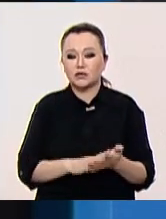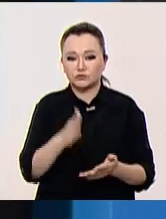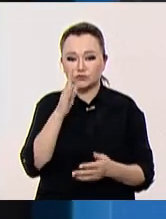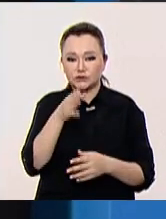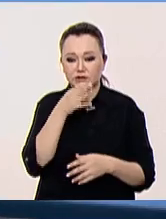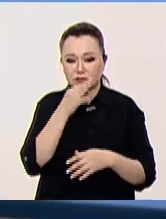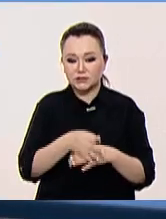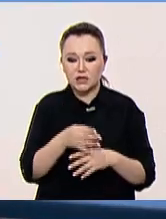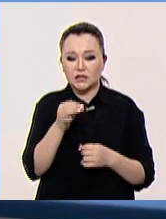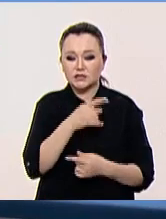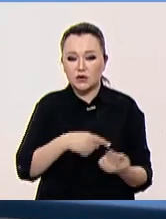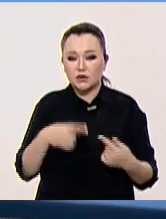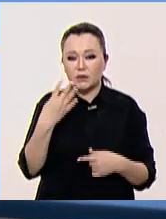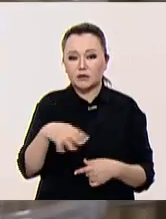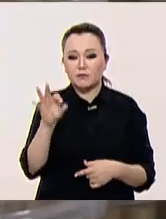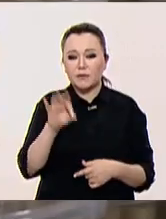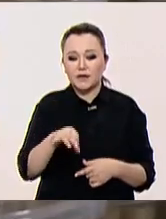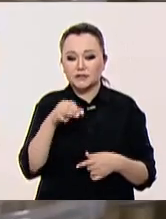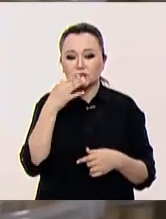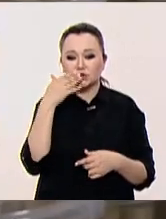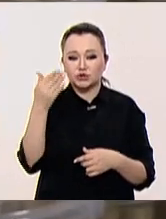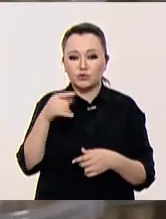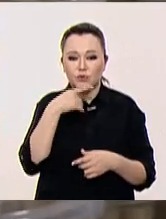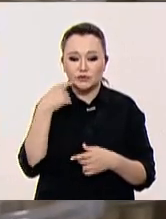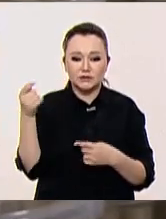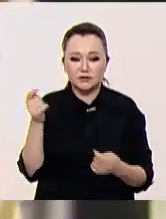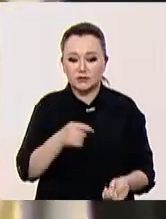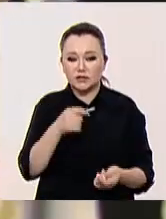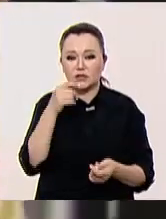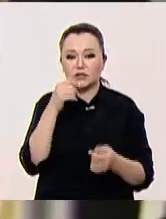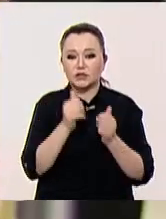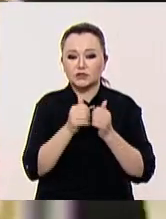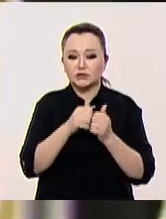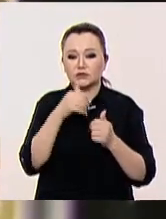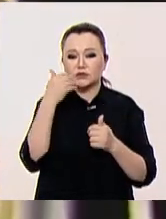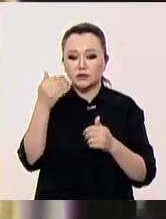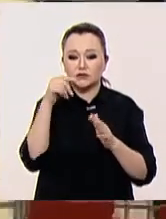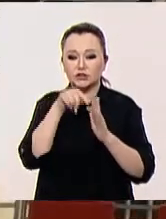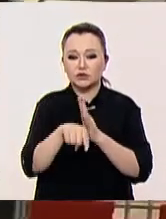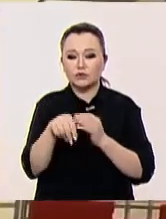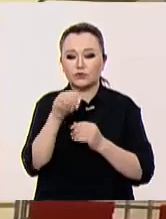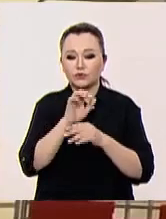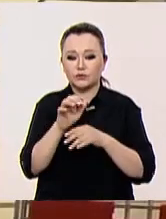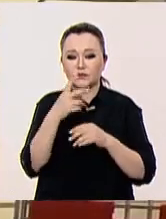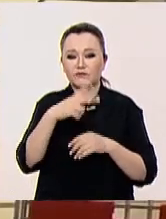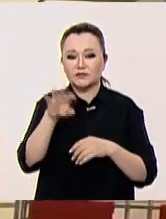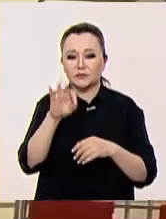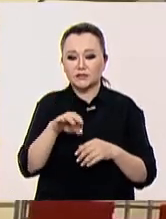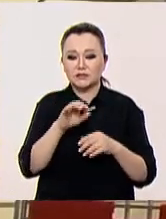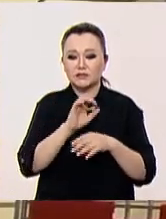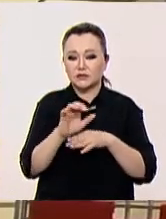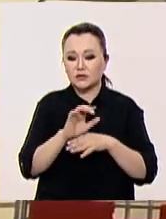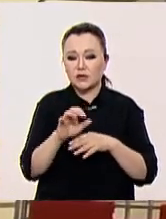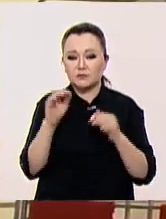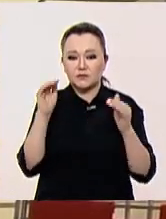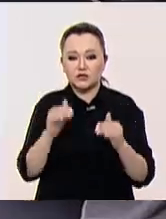топшылайды. Ал саудамыздың 40% импорты Ресейден екенін ескерсек, көрші мемлекеттің жалпы ішкі өнімі биыл 20%-ға төмендеуі